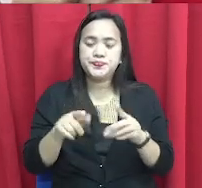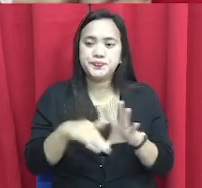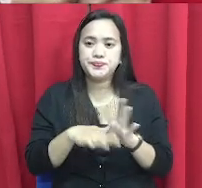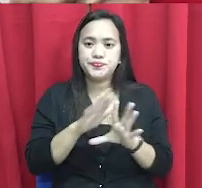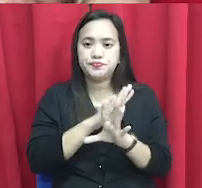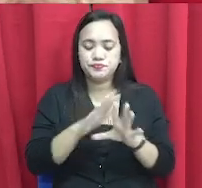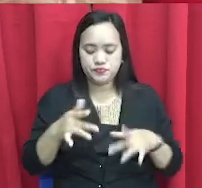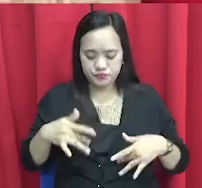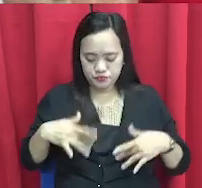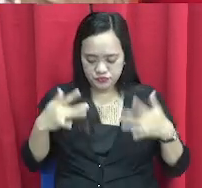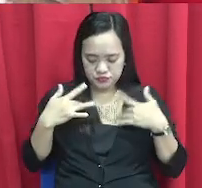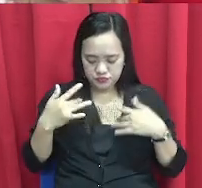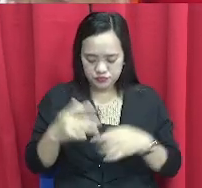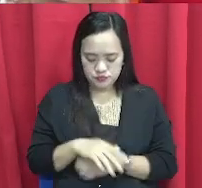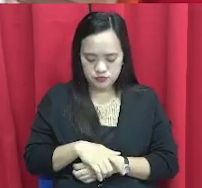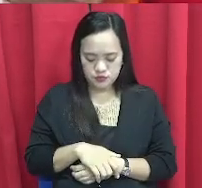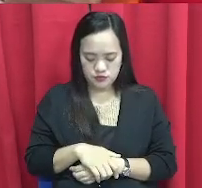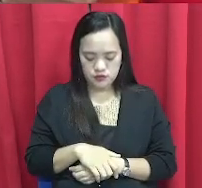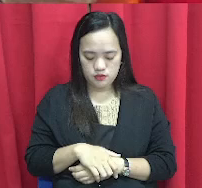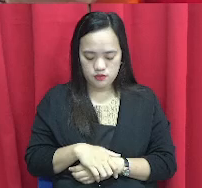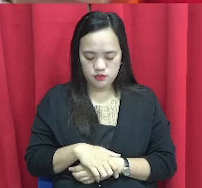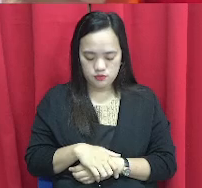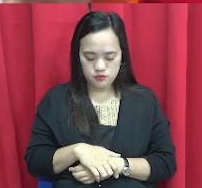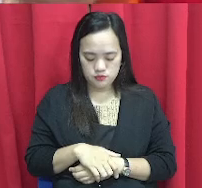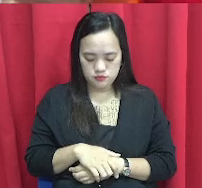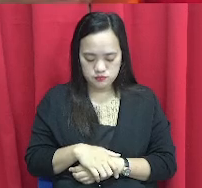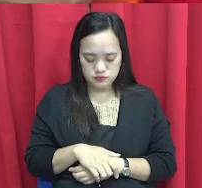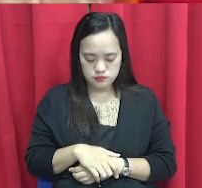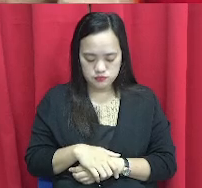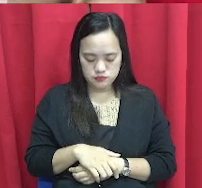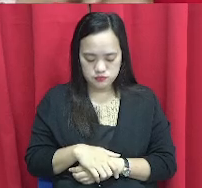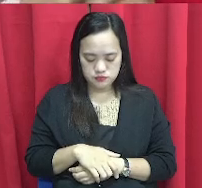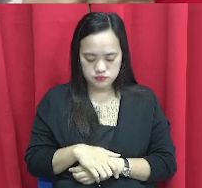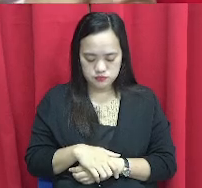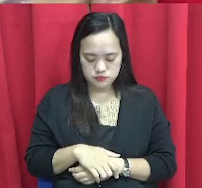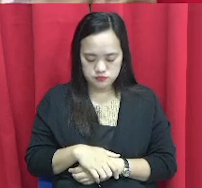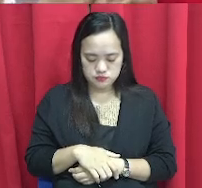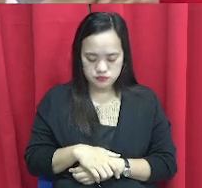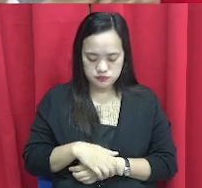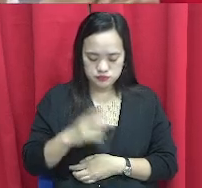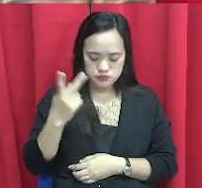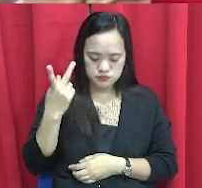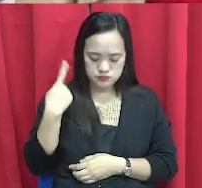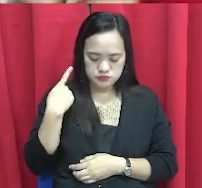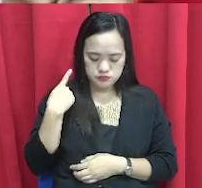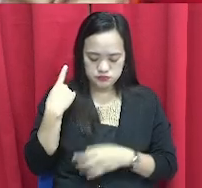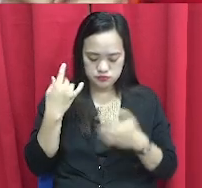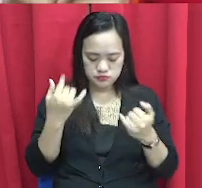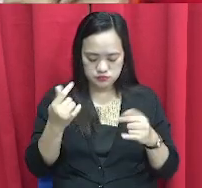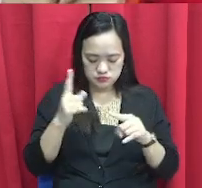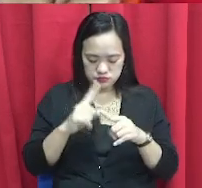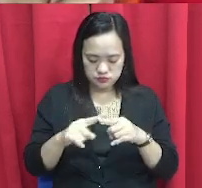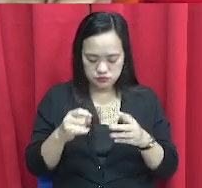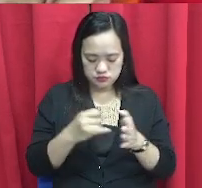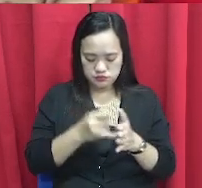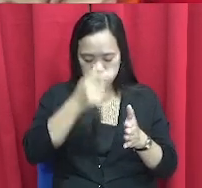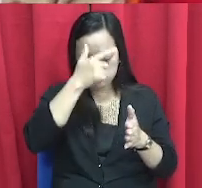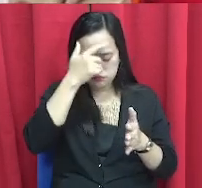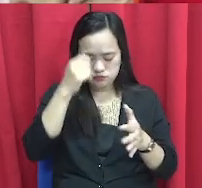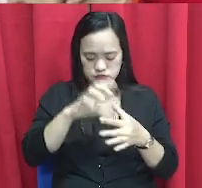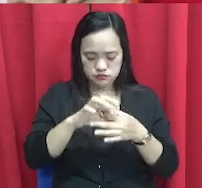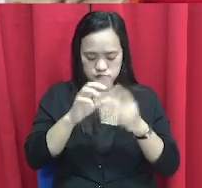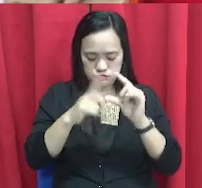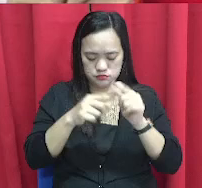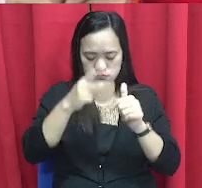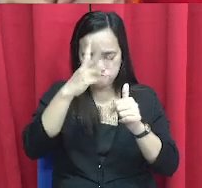sa atin ngayon ay ay hindi o wala pa talaga sa plano na magpamilya pero dahil lang sa kapusukan ng sanlibutang